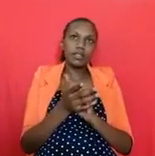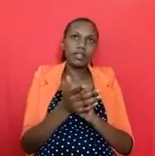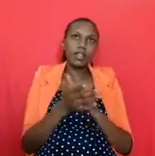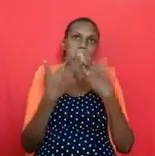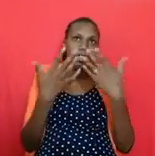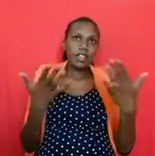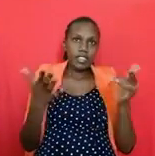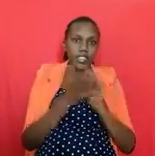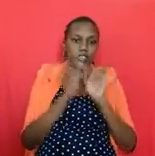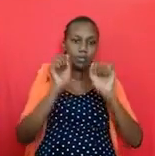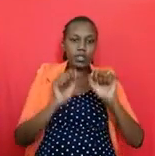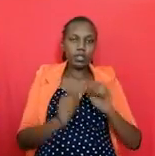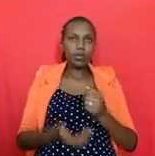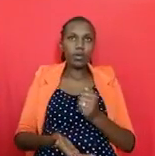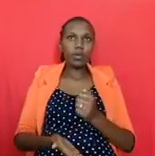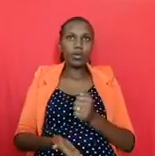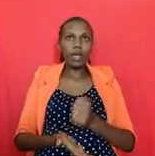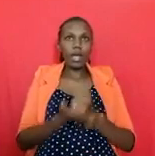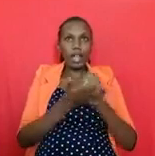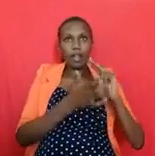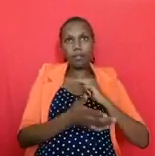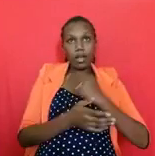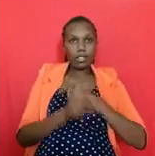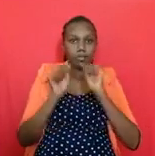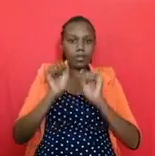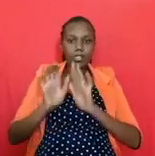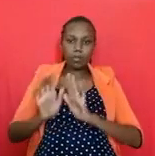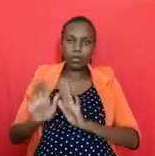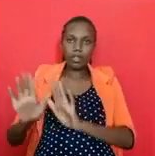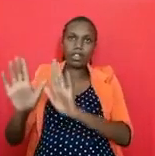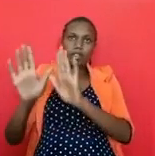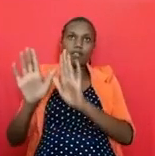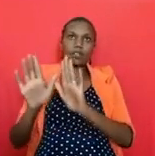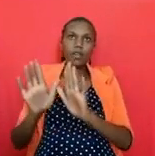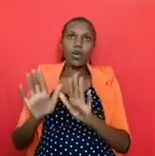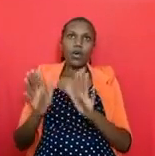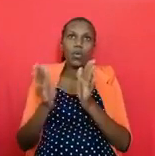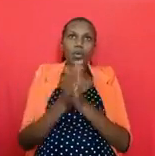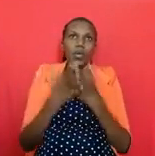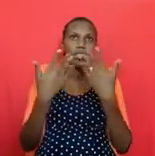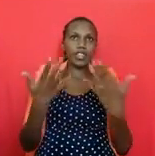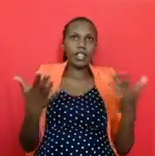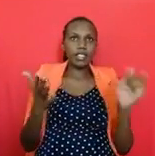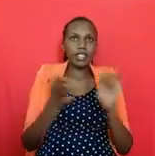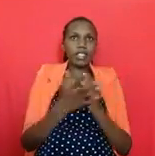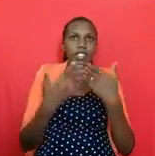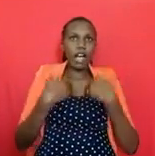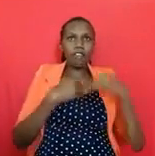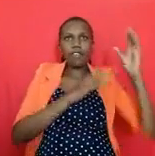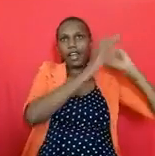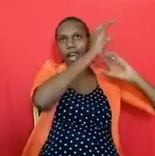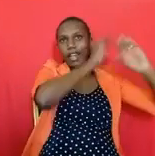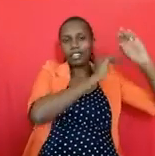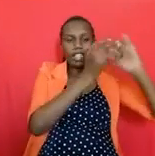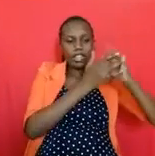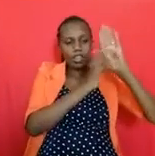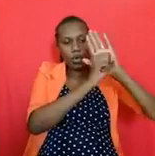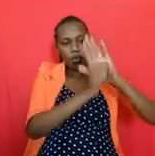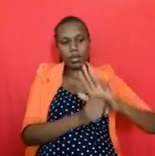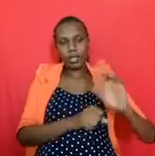maria mangihota no tutiganire na maundu maria manduire